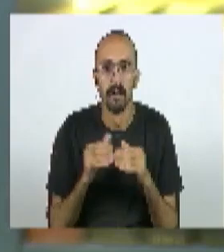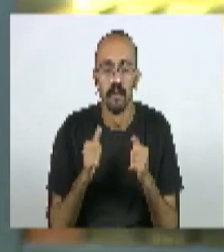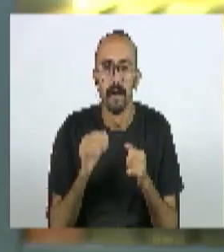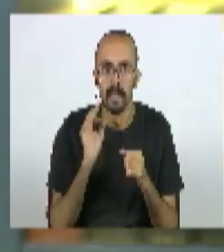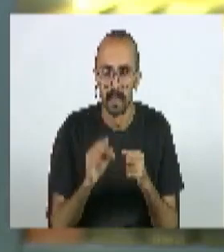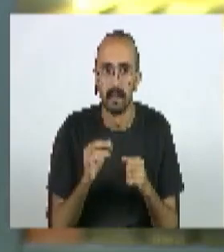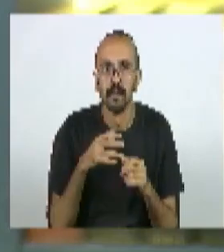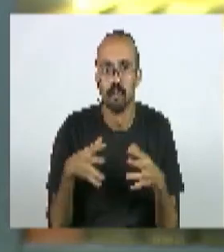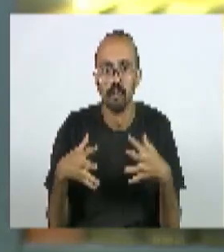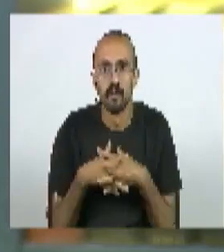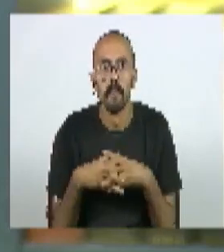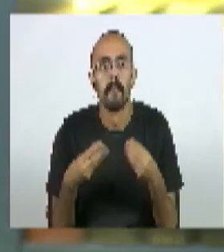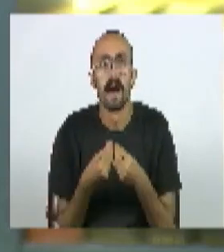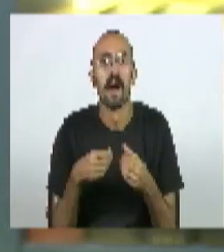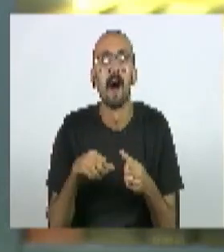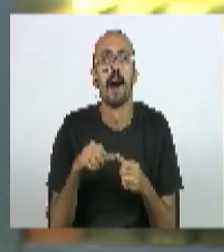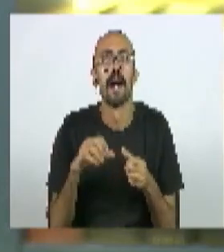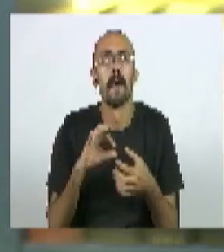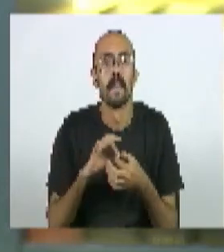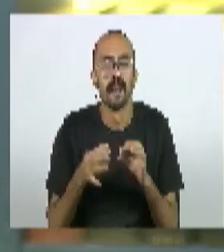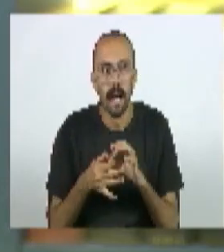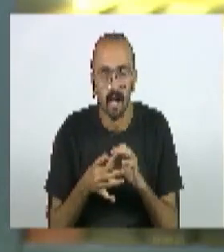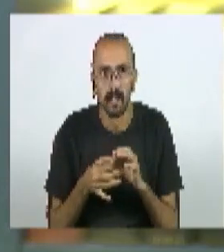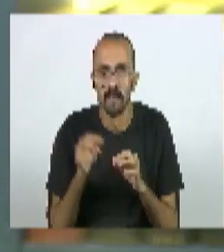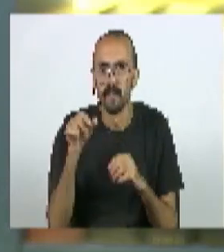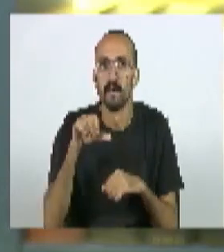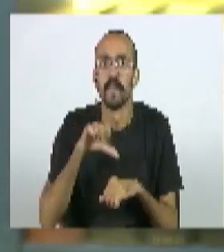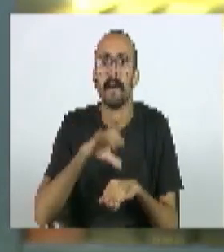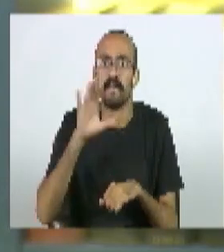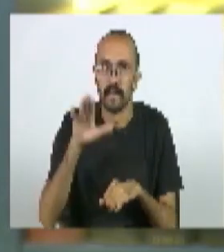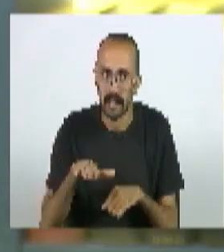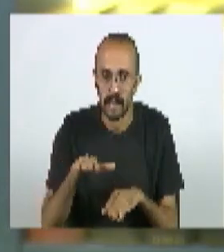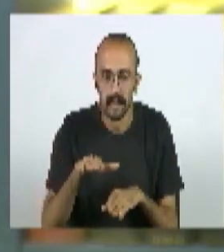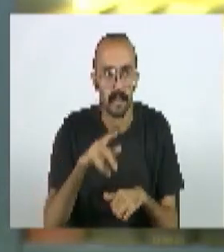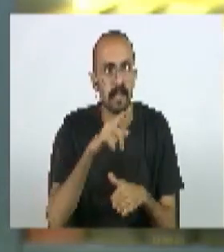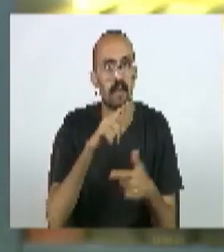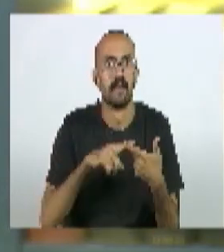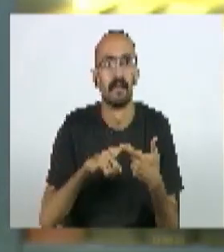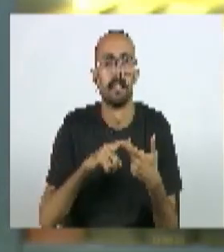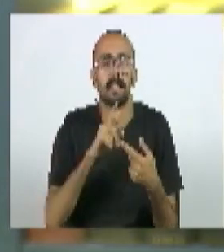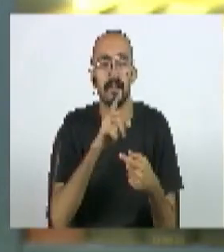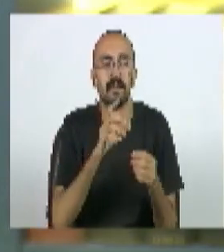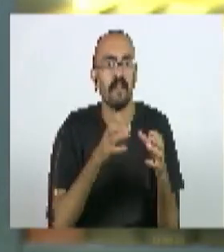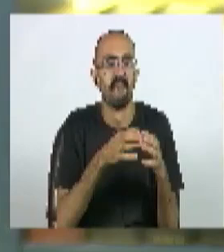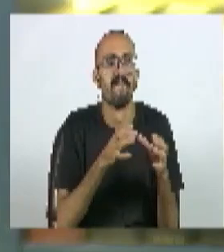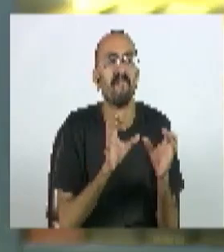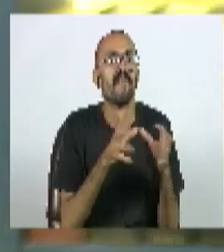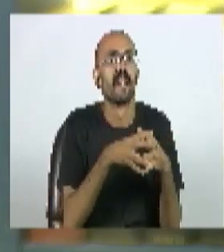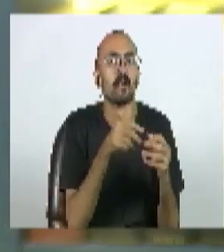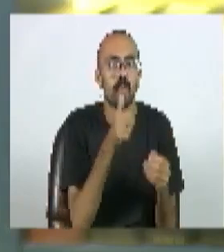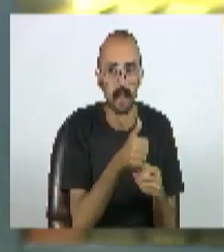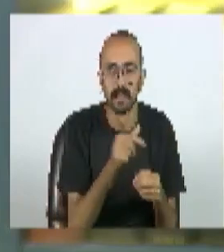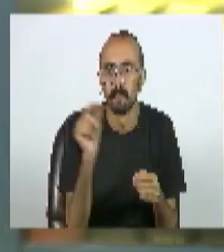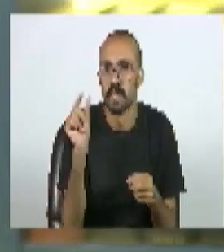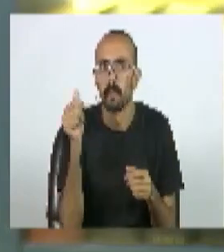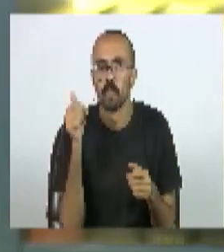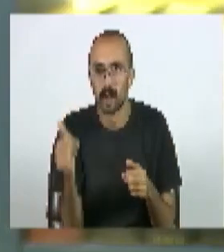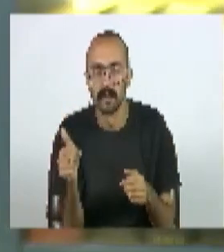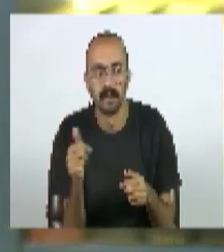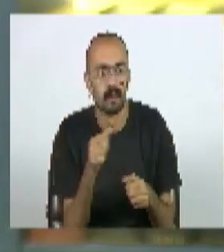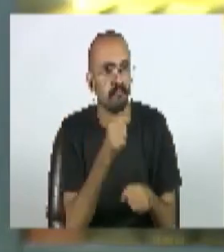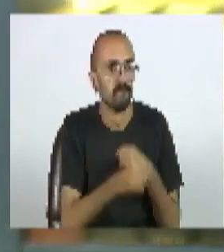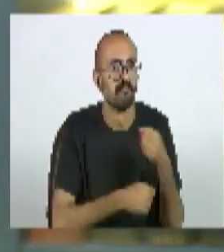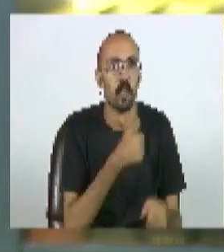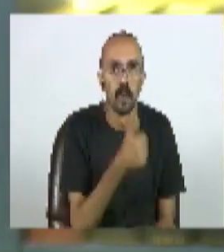شراكة بين اكتر من جمعية، دول عندهم مكان ودول عندهم استاف كويس عاملين، ودول عندهم برامج ودول عندهم